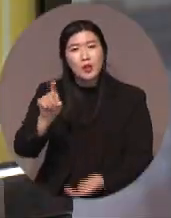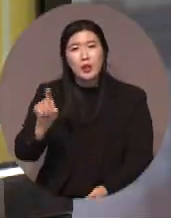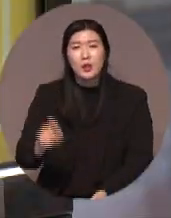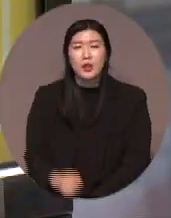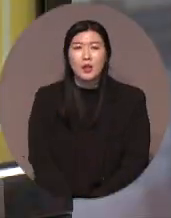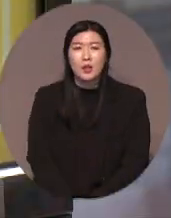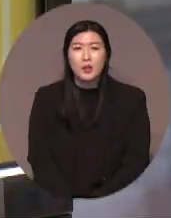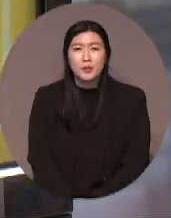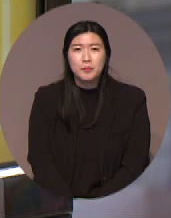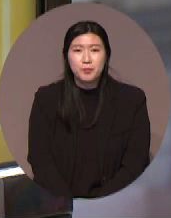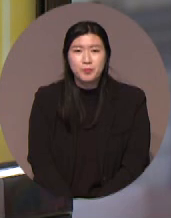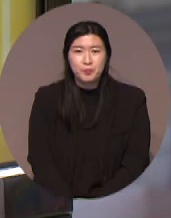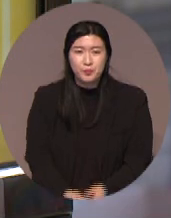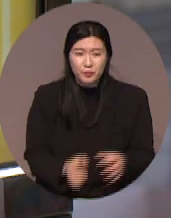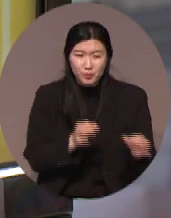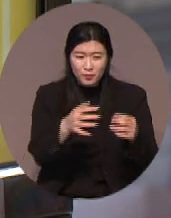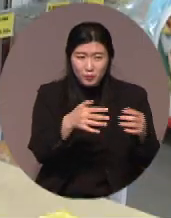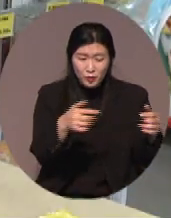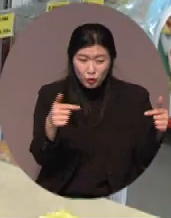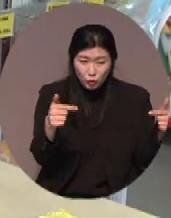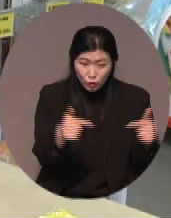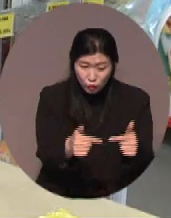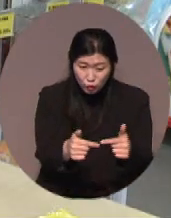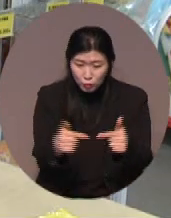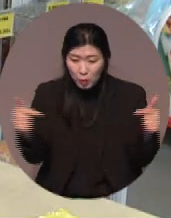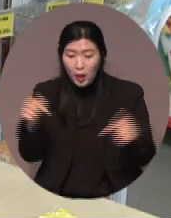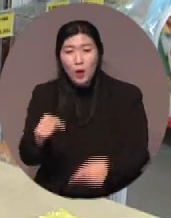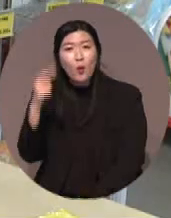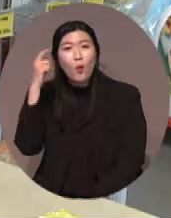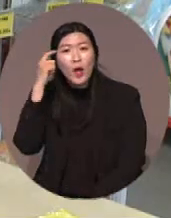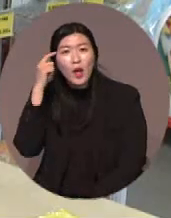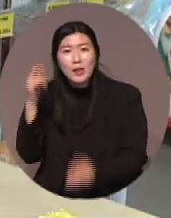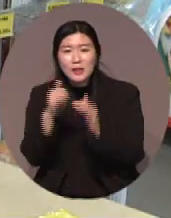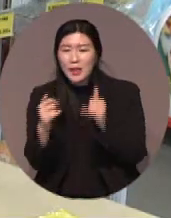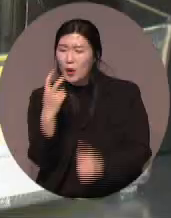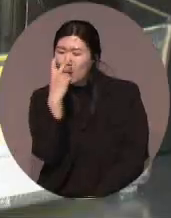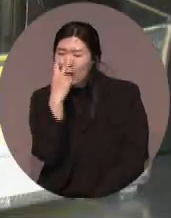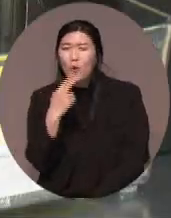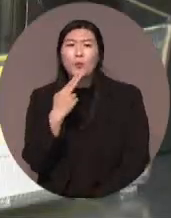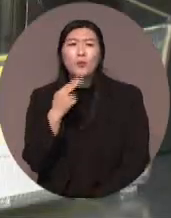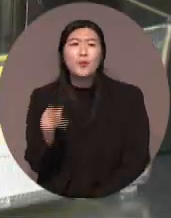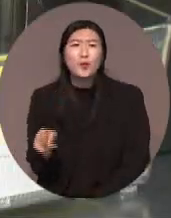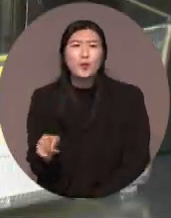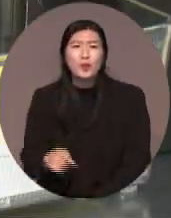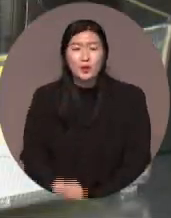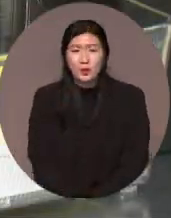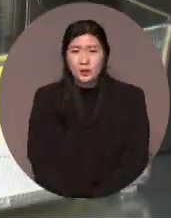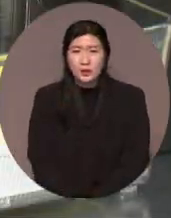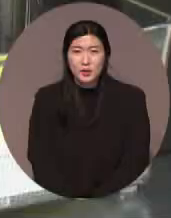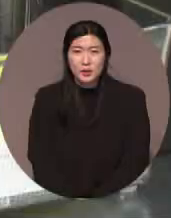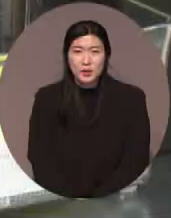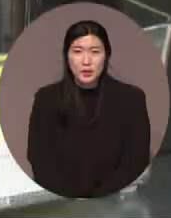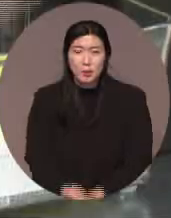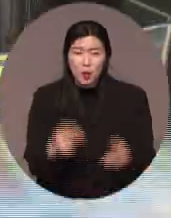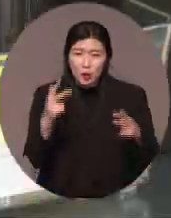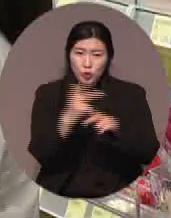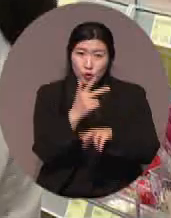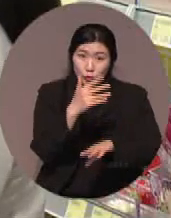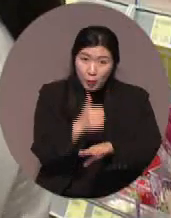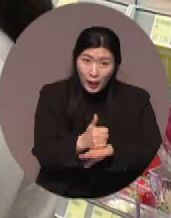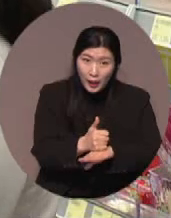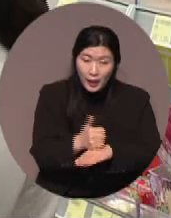실제 꾸준히 줄던 문구점수가 다시는 것도 무인문구점에 영향으로 분석됩니다 주말이나 아니면